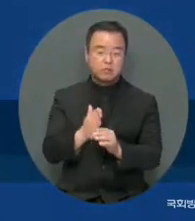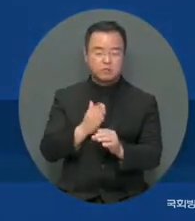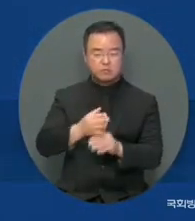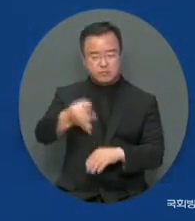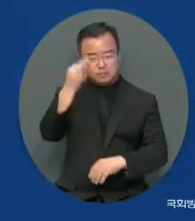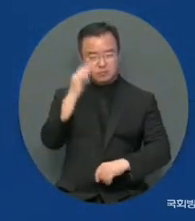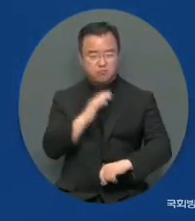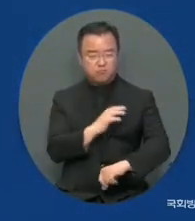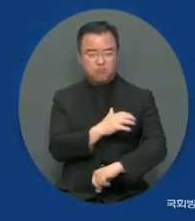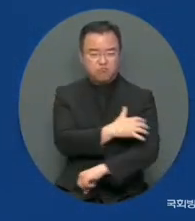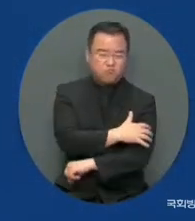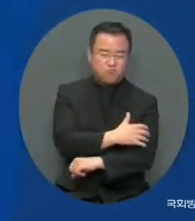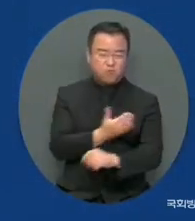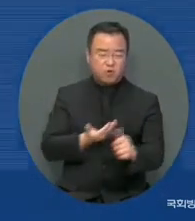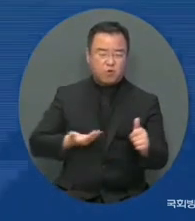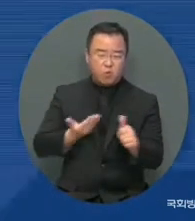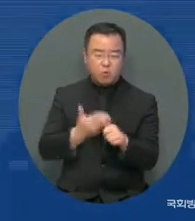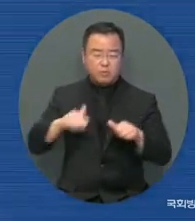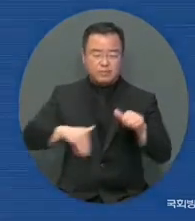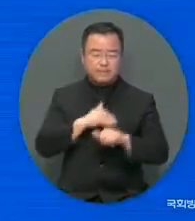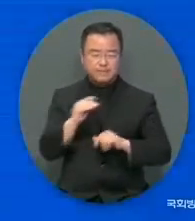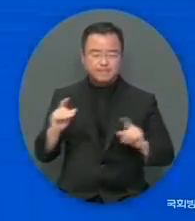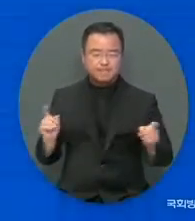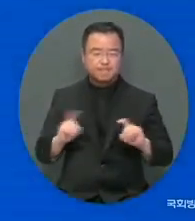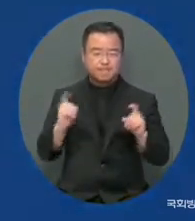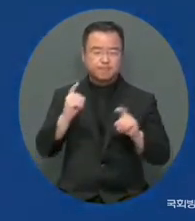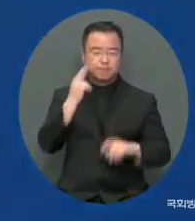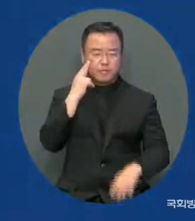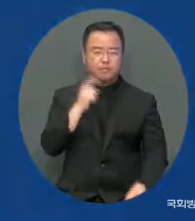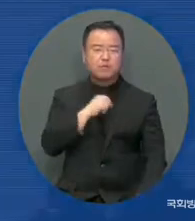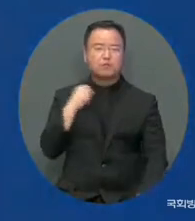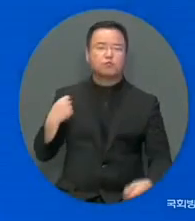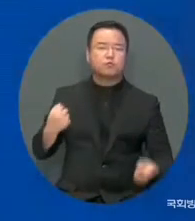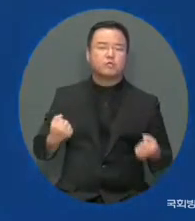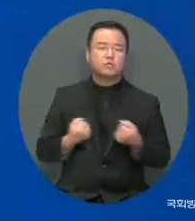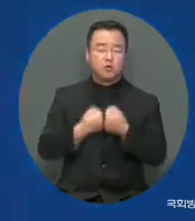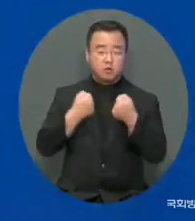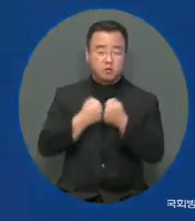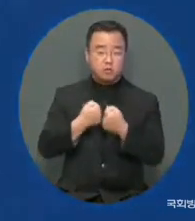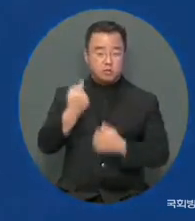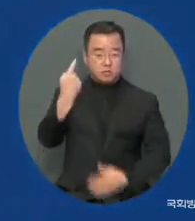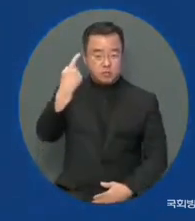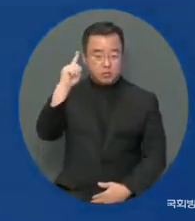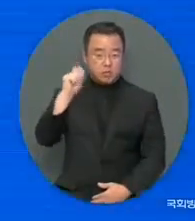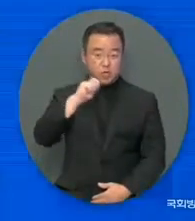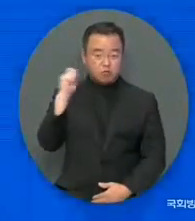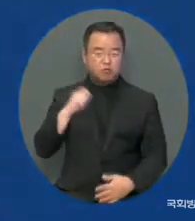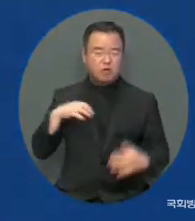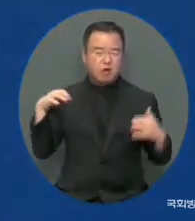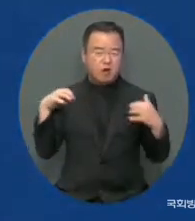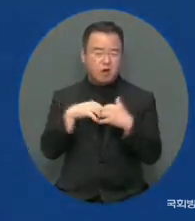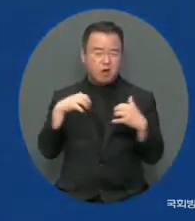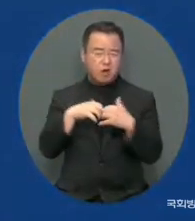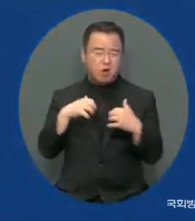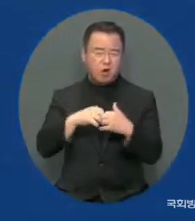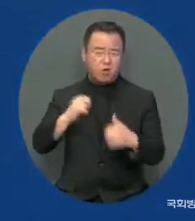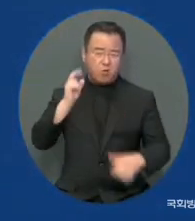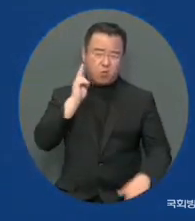공급망 재편을 둘러싼 미중 경쟁, 러시아 우크라이나 전쟁이 날로 치열해지고